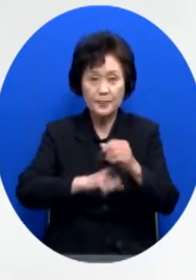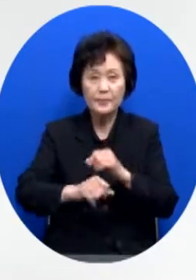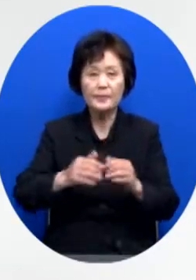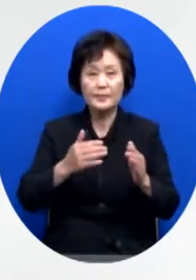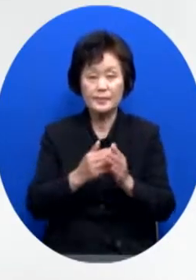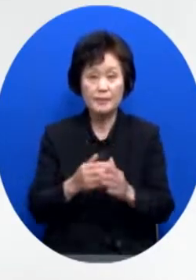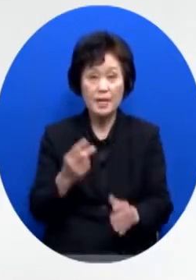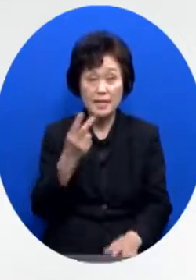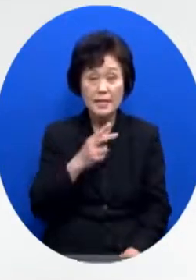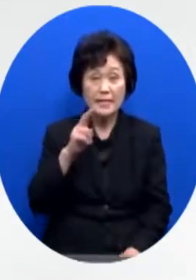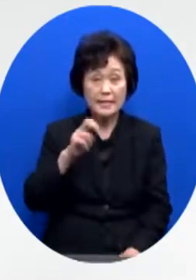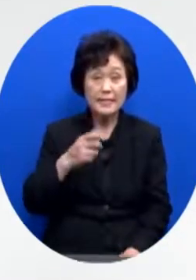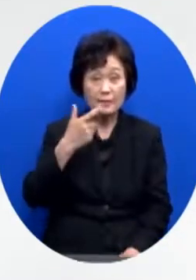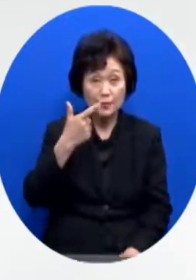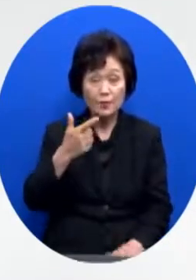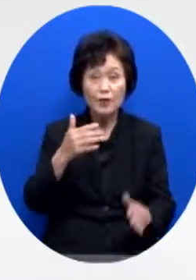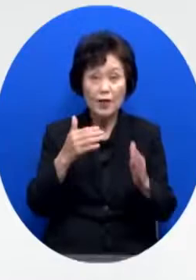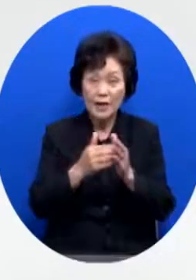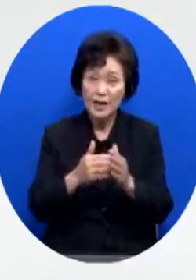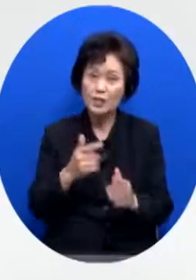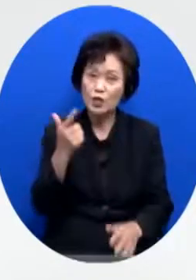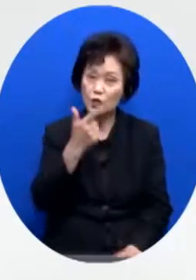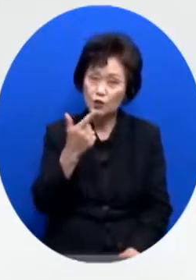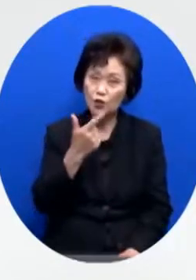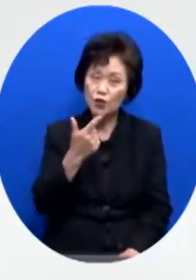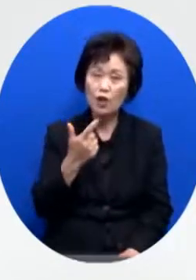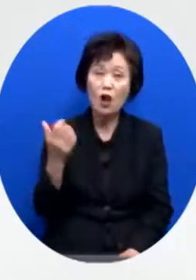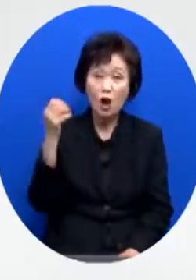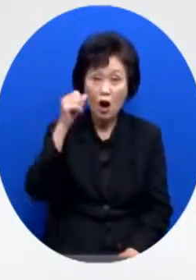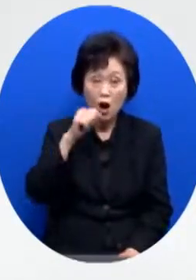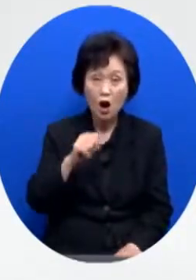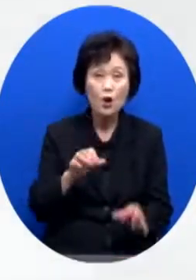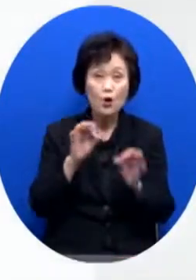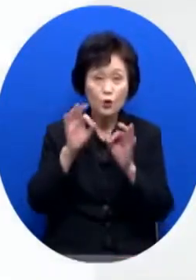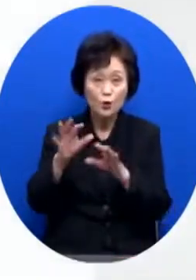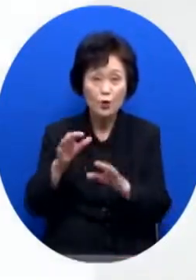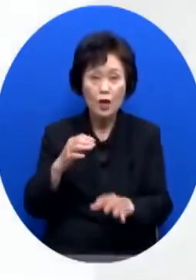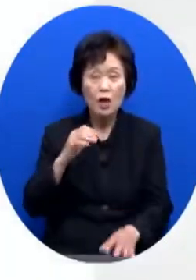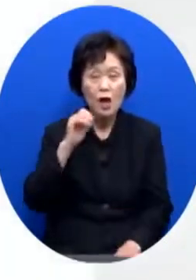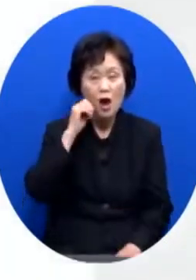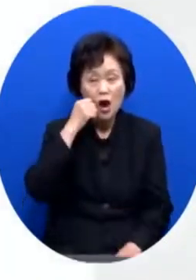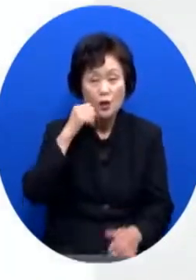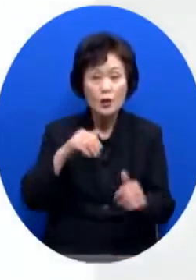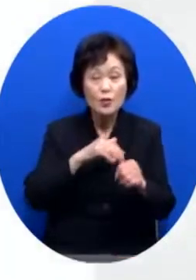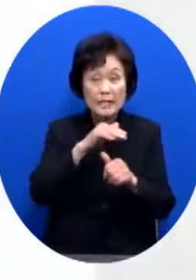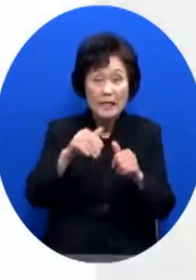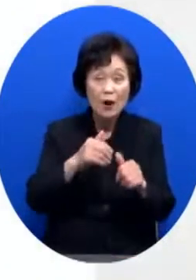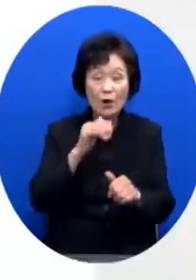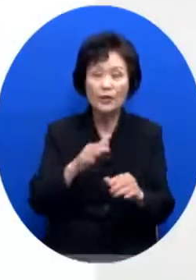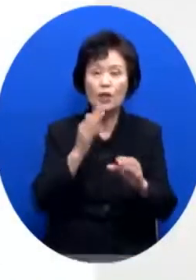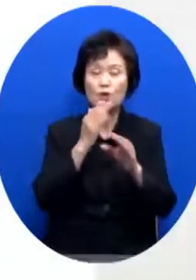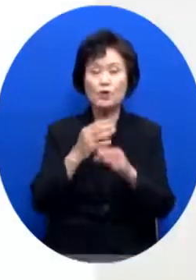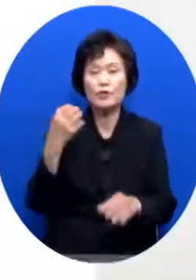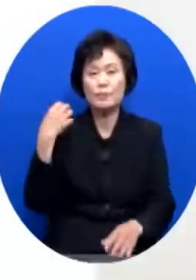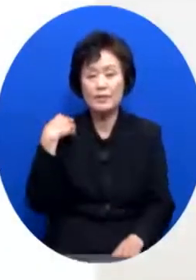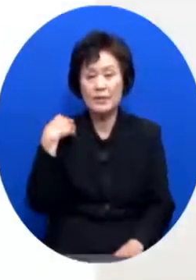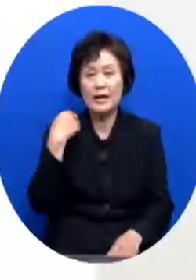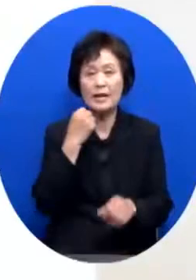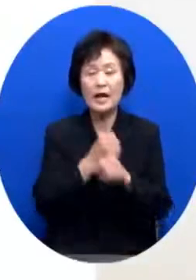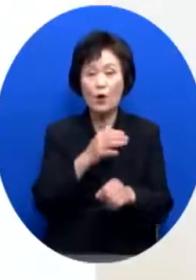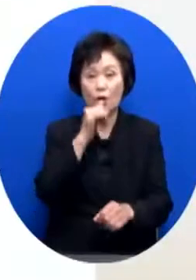서울시는 2026년까지 약 6천억 원을 투자해 위기 상황에서 컨트롤타워 역할을 하는